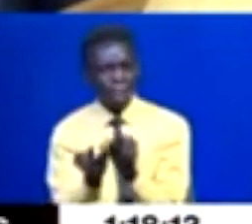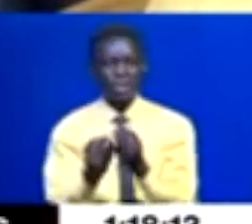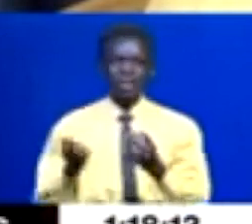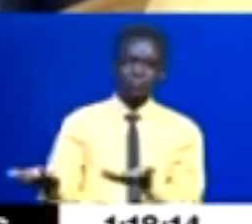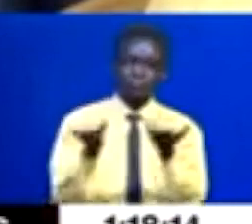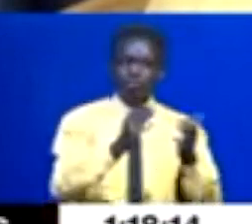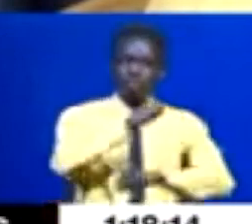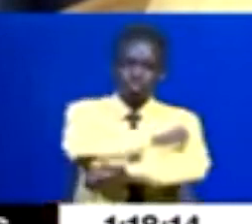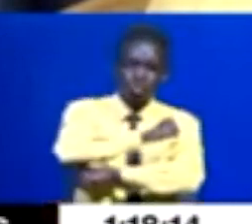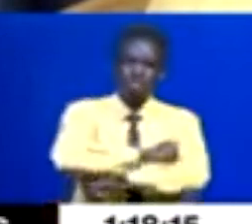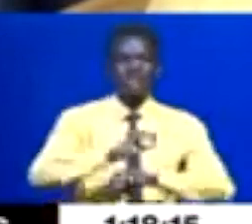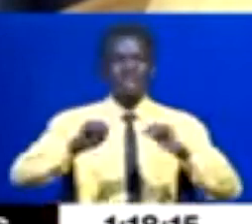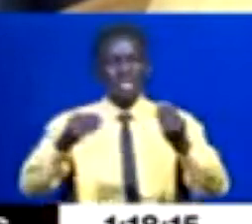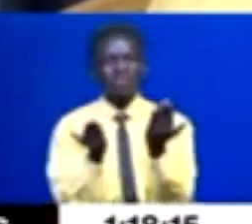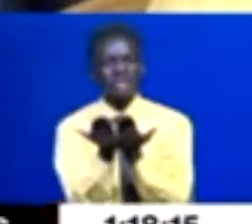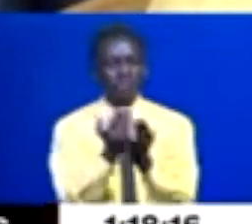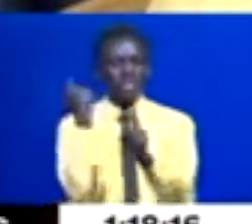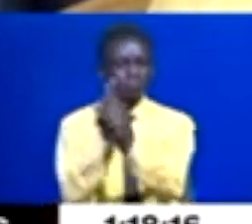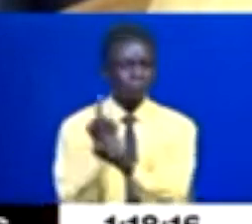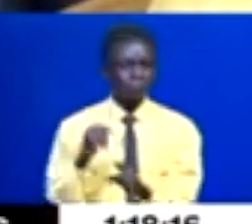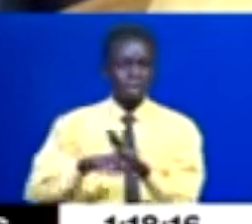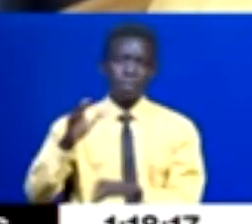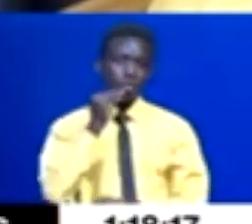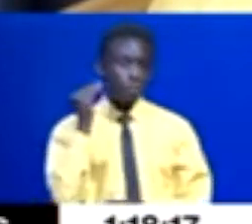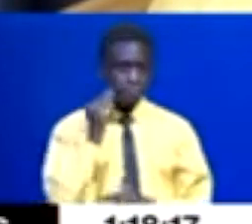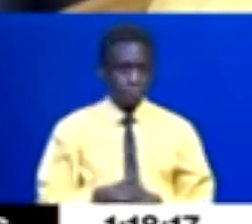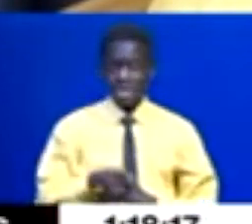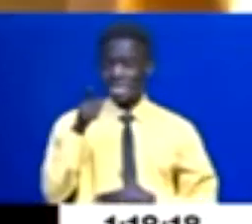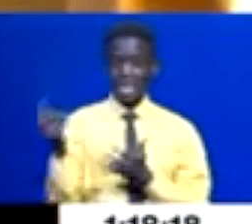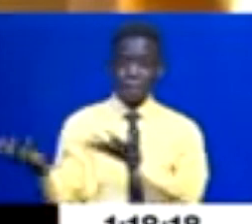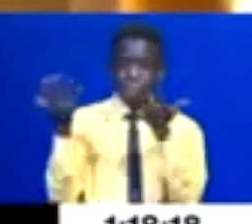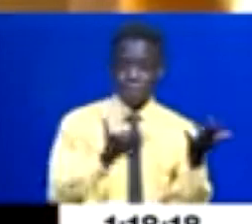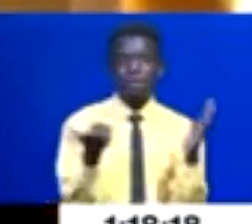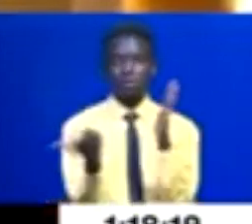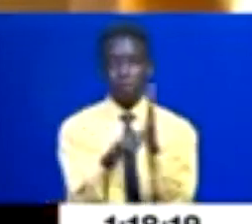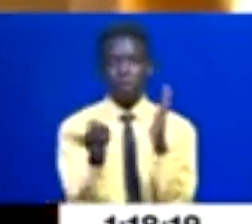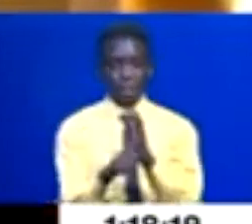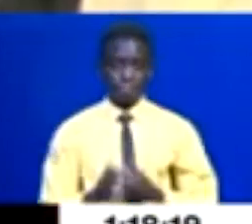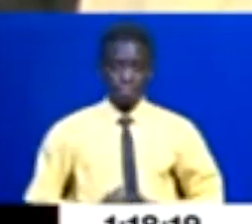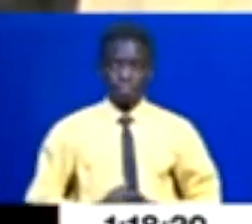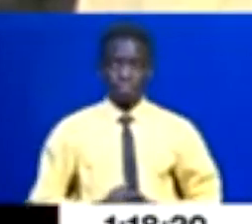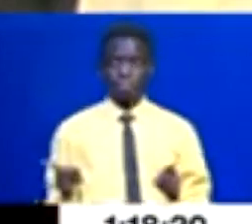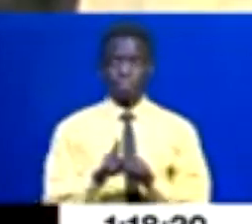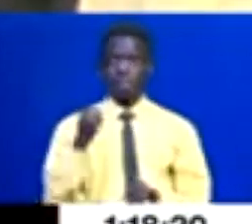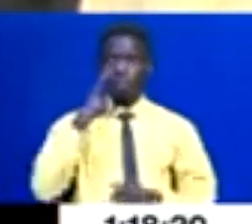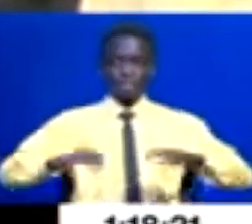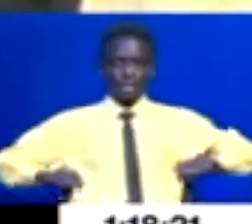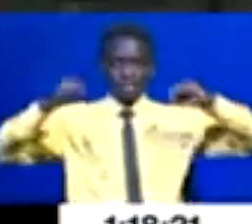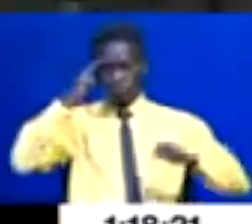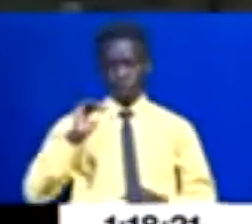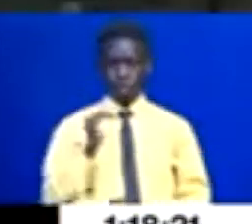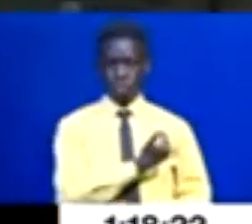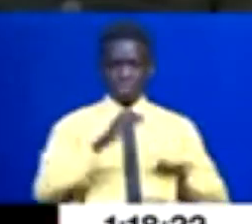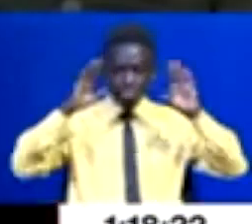na huduma zingine za kawaida katika majumba yao, na haya ni kuleta madhara. The council's chair, Sheikh Juma Ngao,